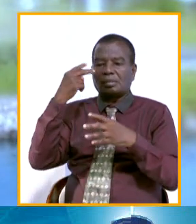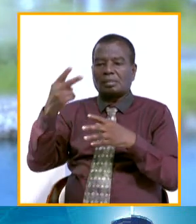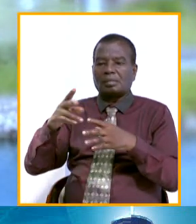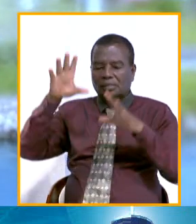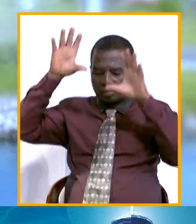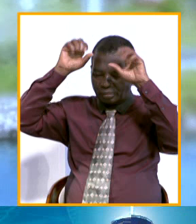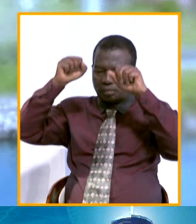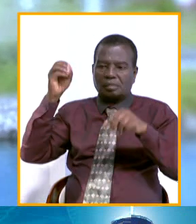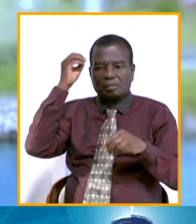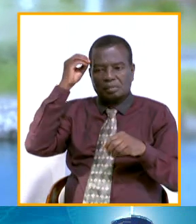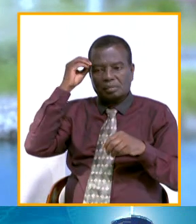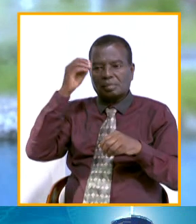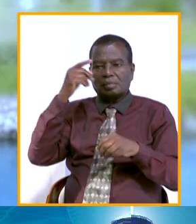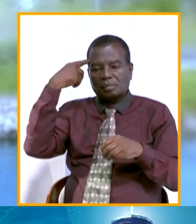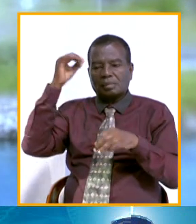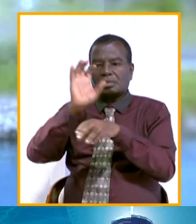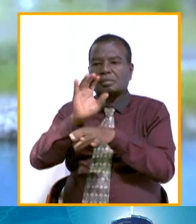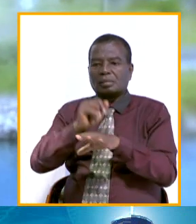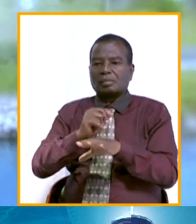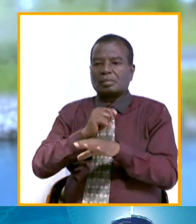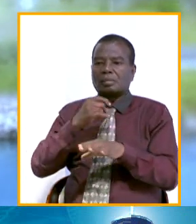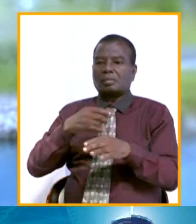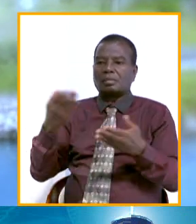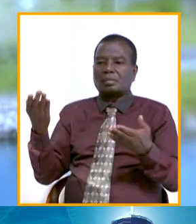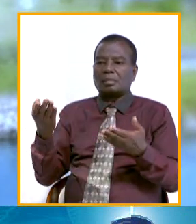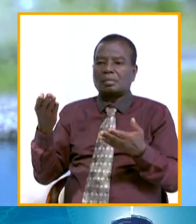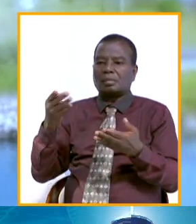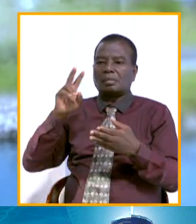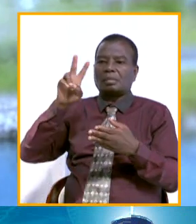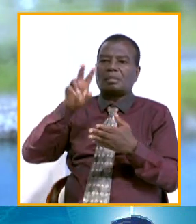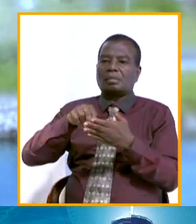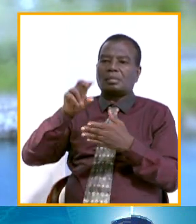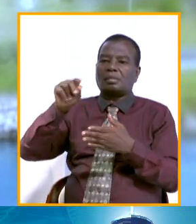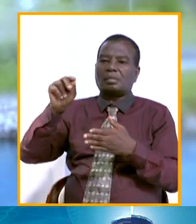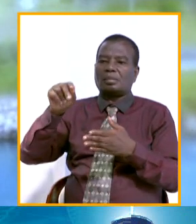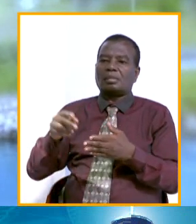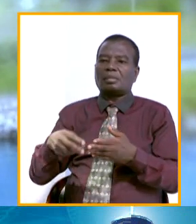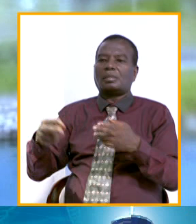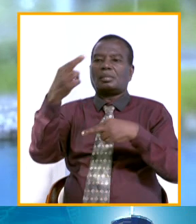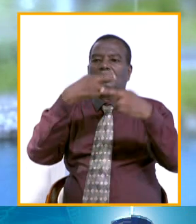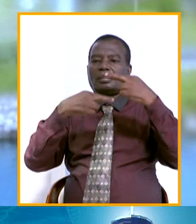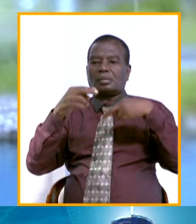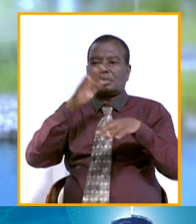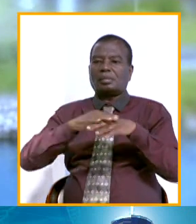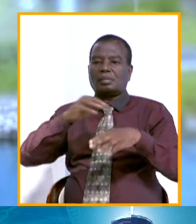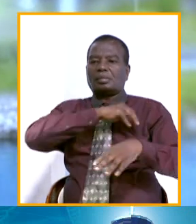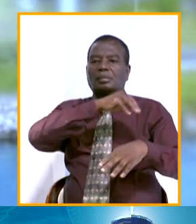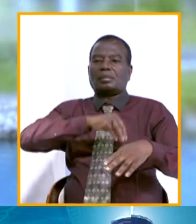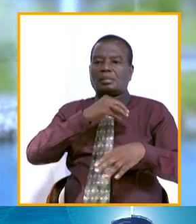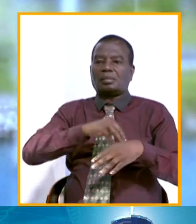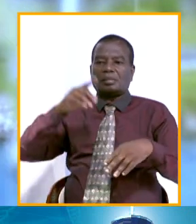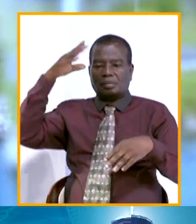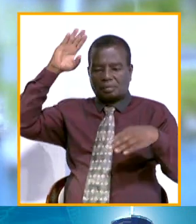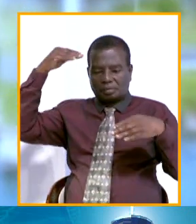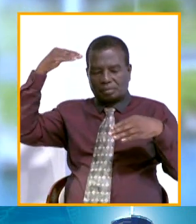du président Alassane Ouattara pour la Côte d'Ivoire d'ici à l'horizon 2030. Retour donc sur la mission diplomatique du chef